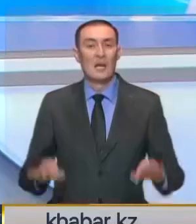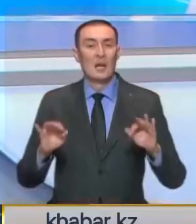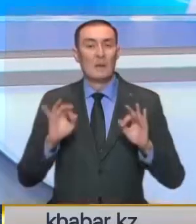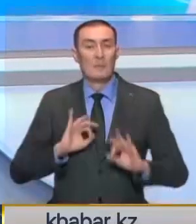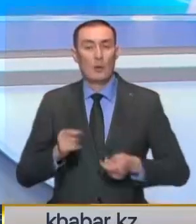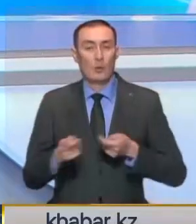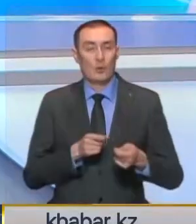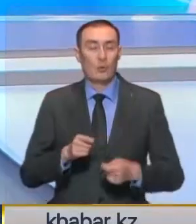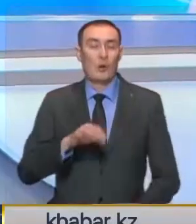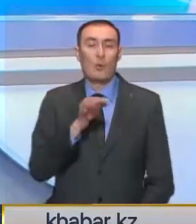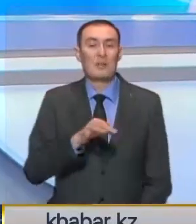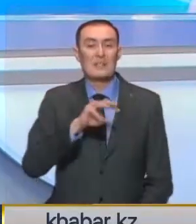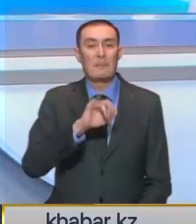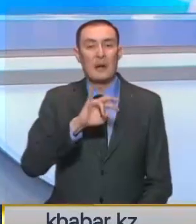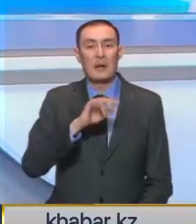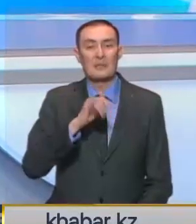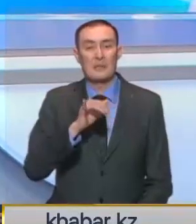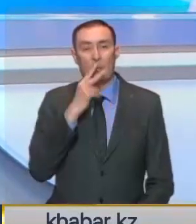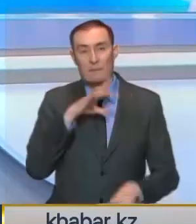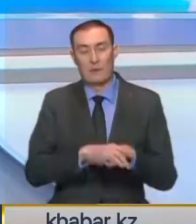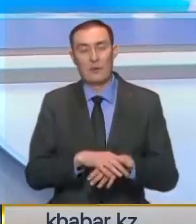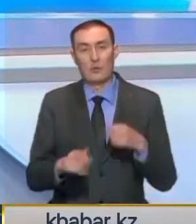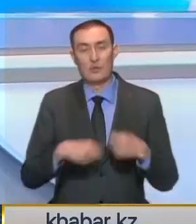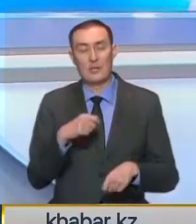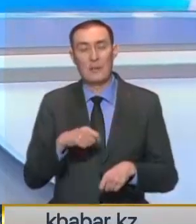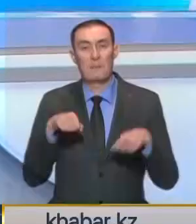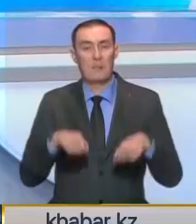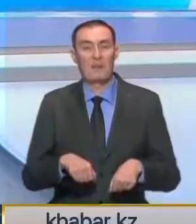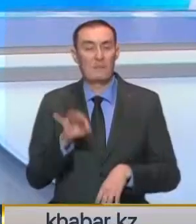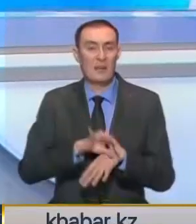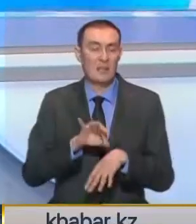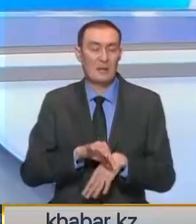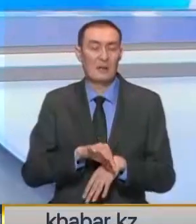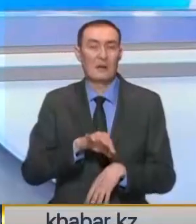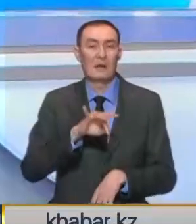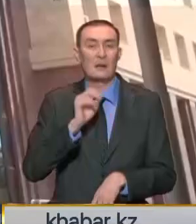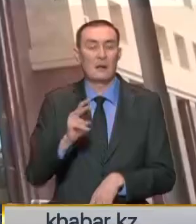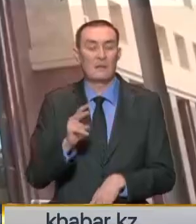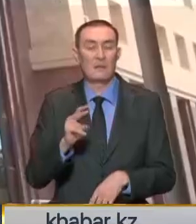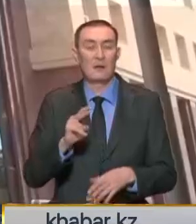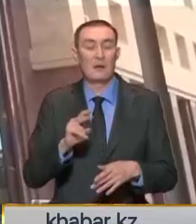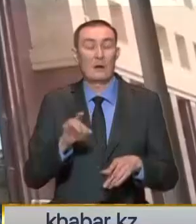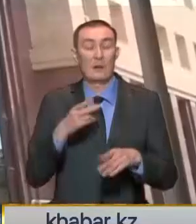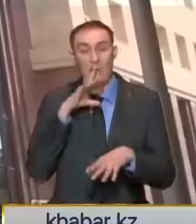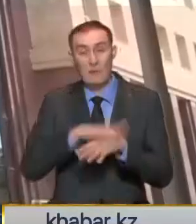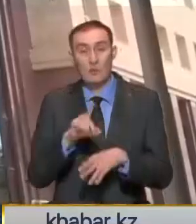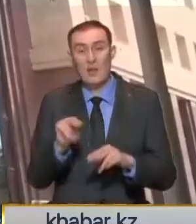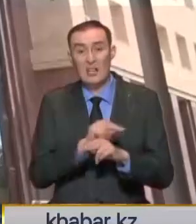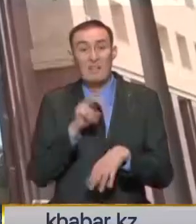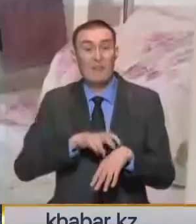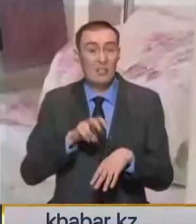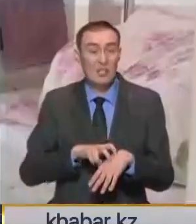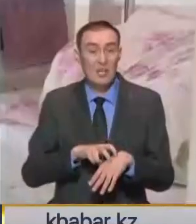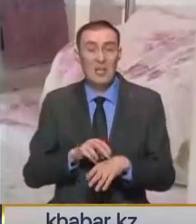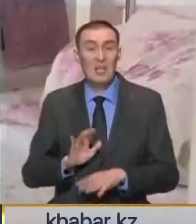Прокуратура Мангистауской области выявила факты нарушения прав больных онкологии. В ходе проверки сотрудники надзорного органа выявили, что лечащие врачи